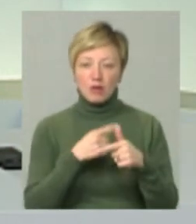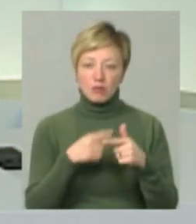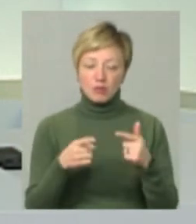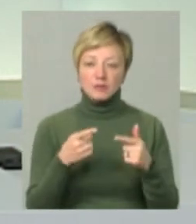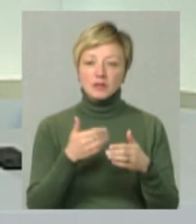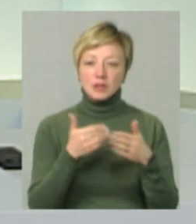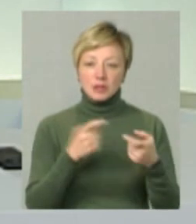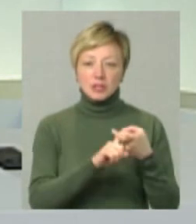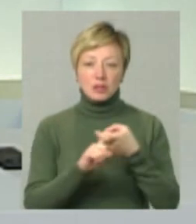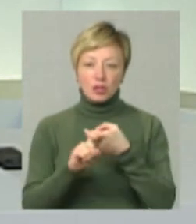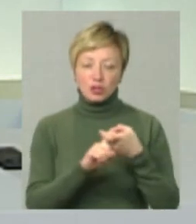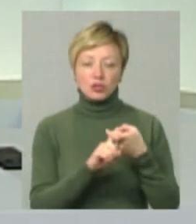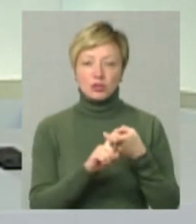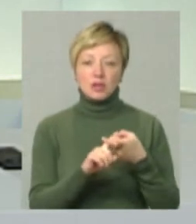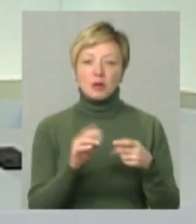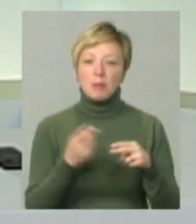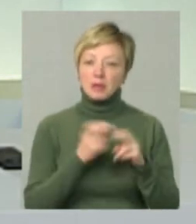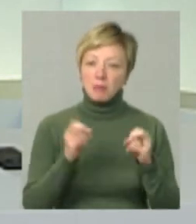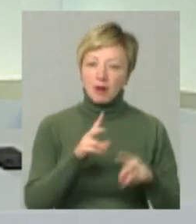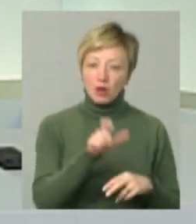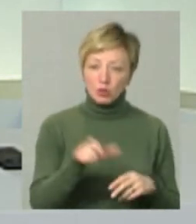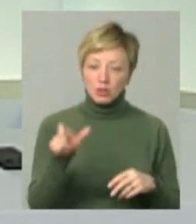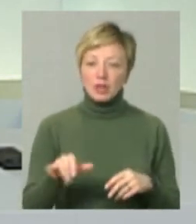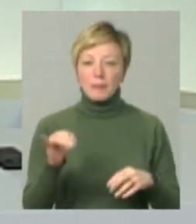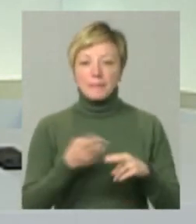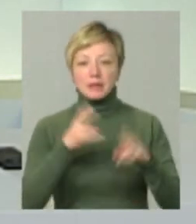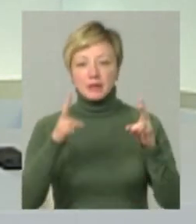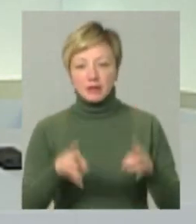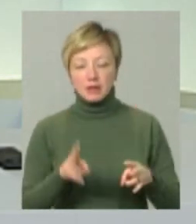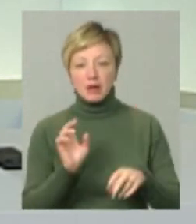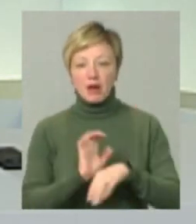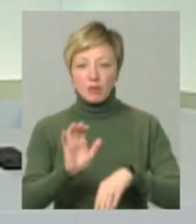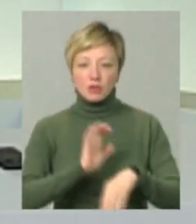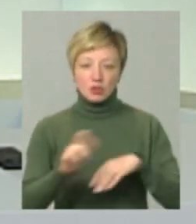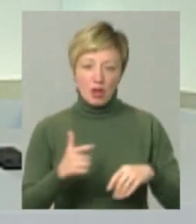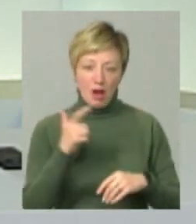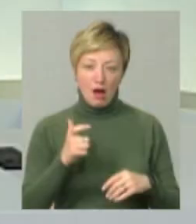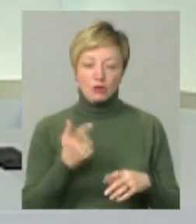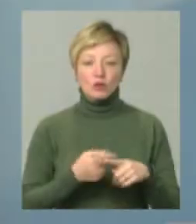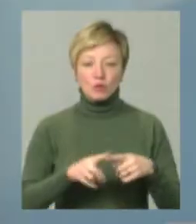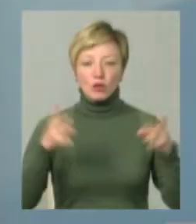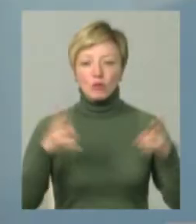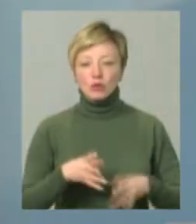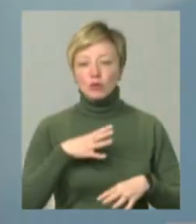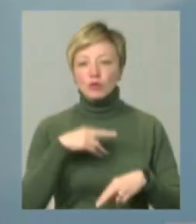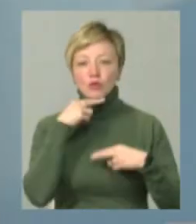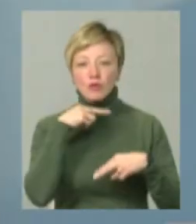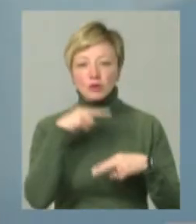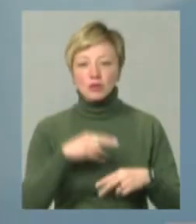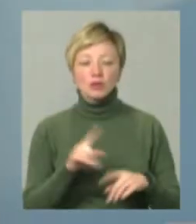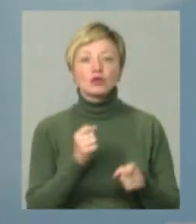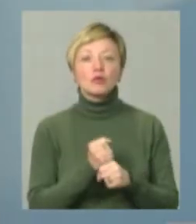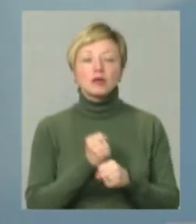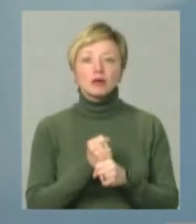газогонах. Від цього залежить і безпека людей, і безаварійне, і безперебійне газопостачання. Тому необхідно бути дуже пильними.